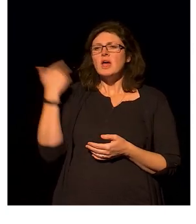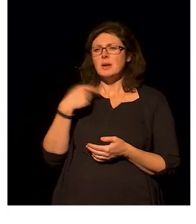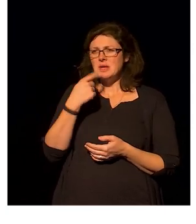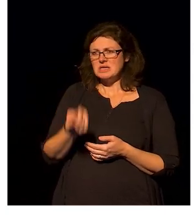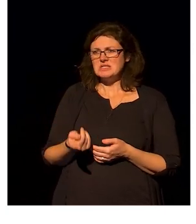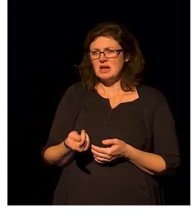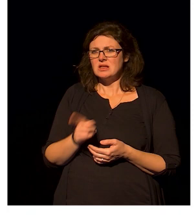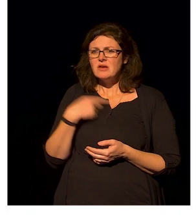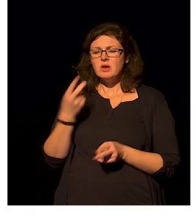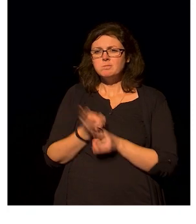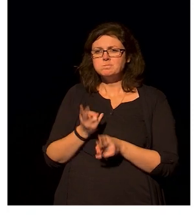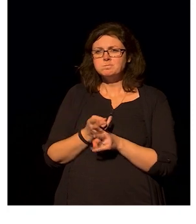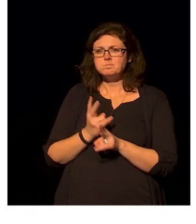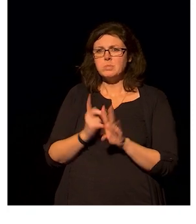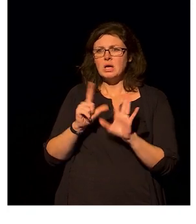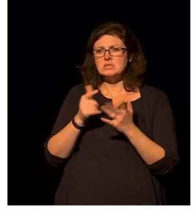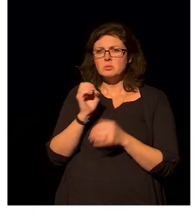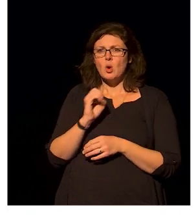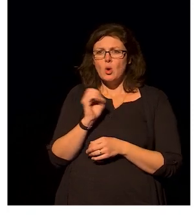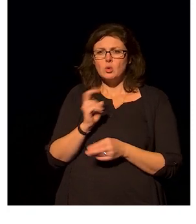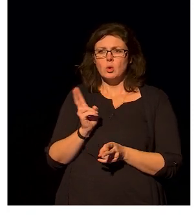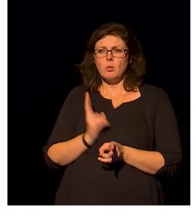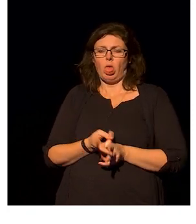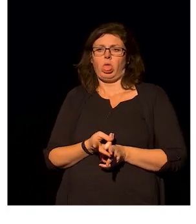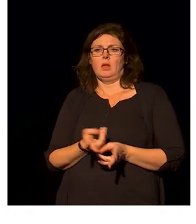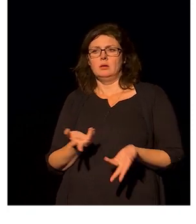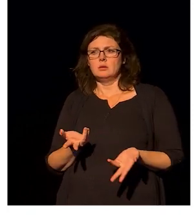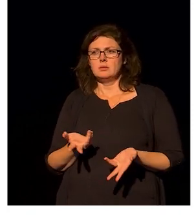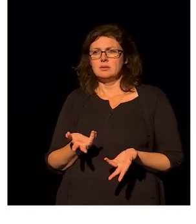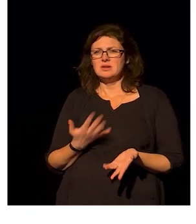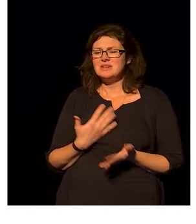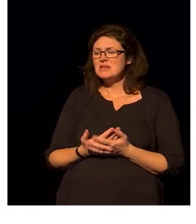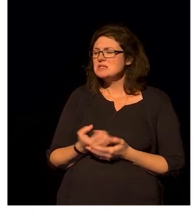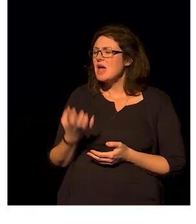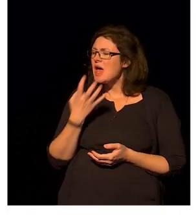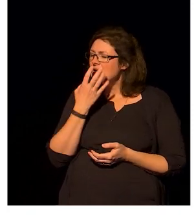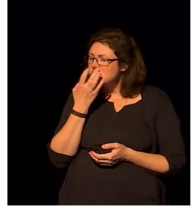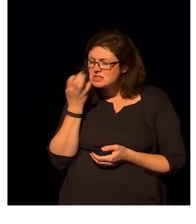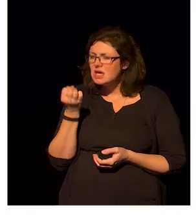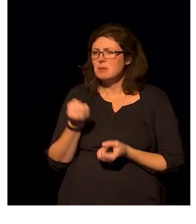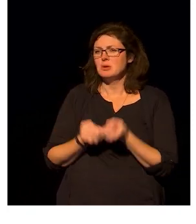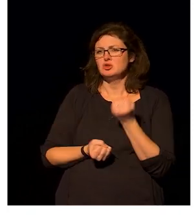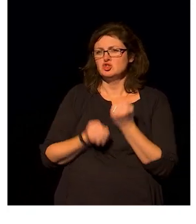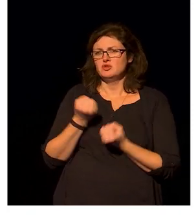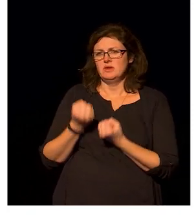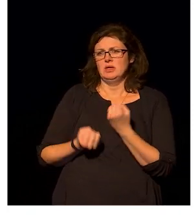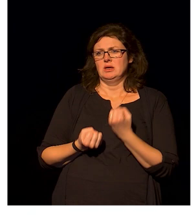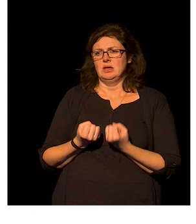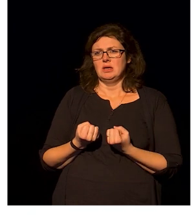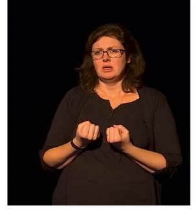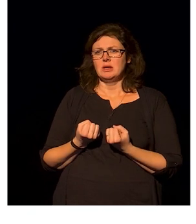leben. Okay. Mhm. Und dass es ungeheuer schwierig ist,